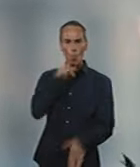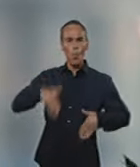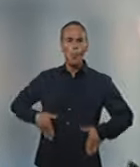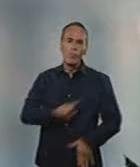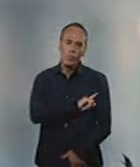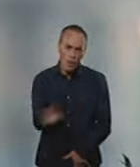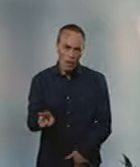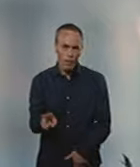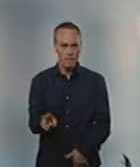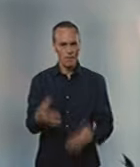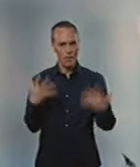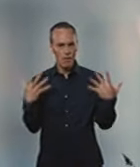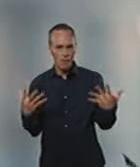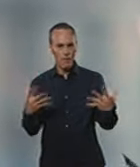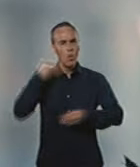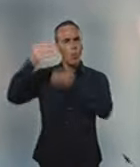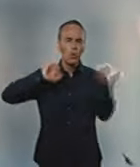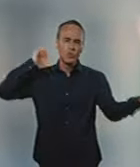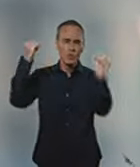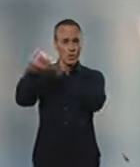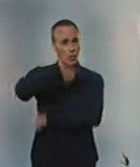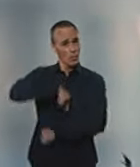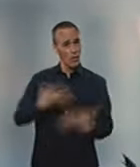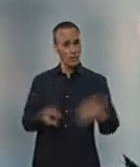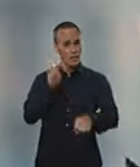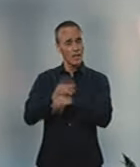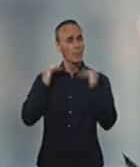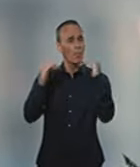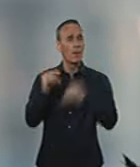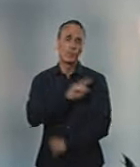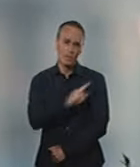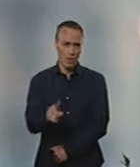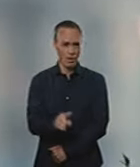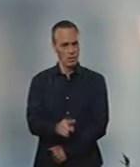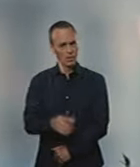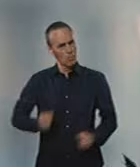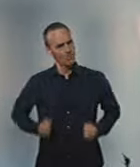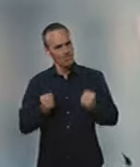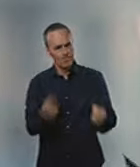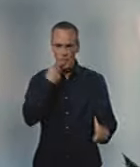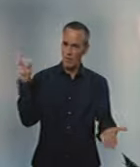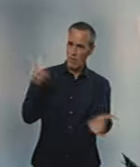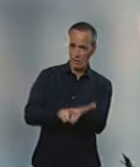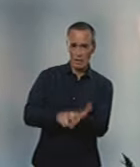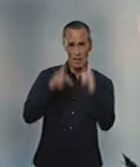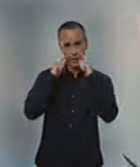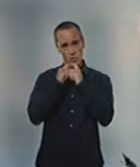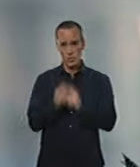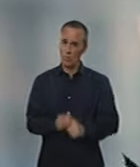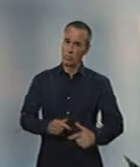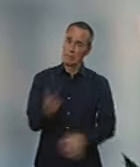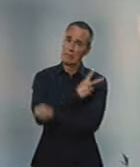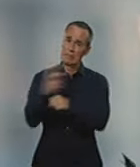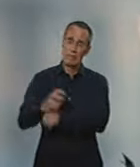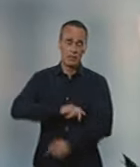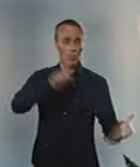si nous voulons que rien ne chance quand tout change autour de nous alors ayez le courage de dire la vérité nous perdrons tout nous n'avons pas le